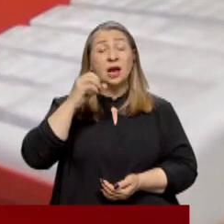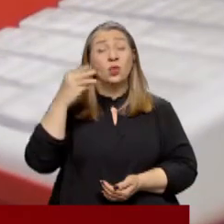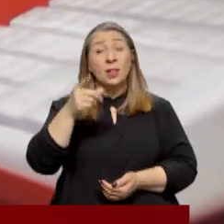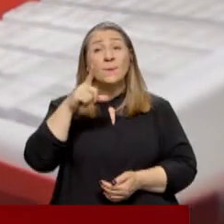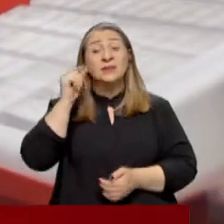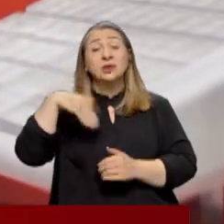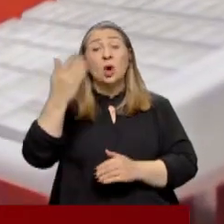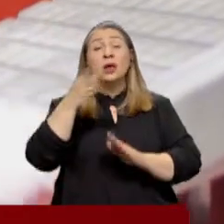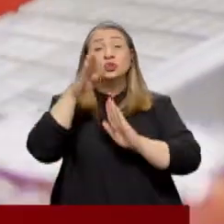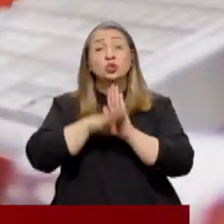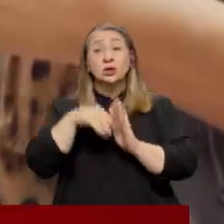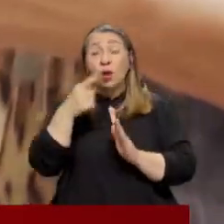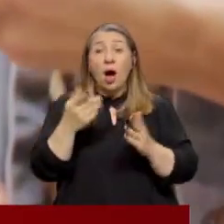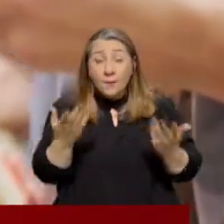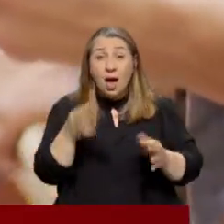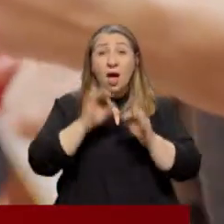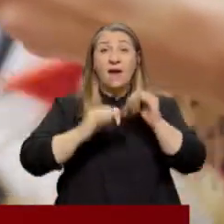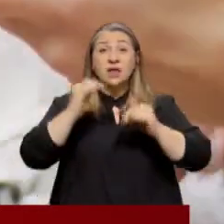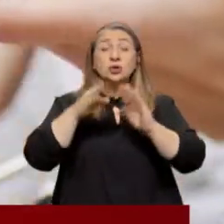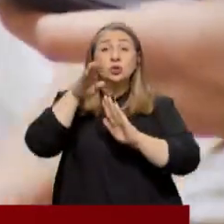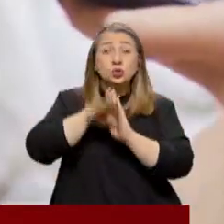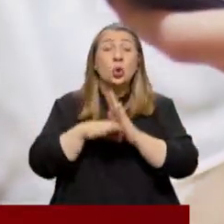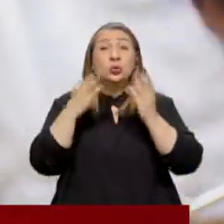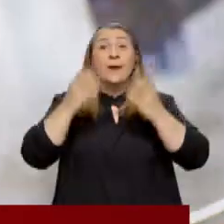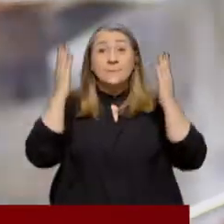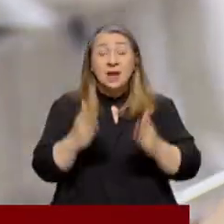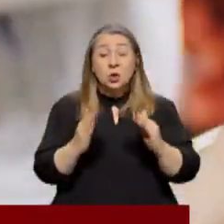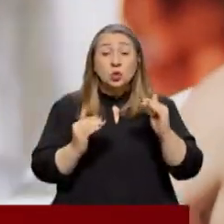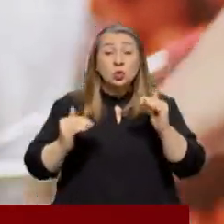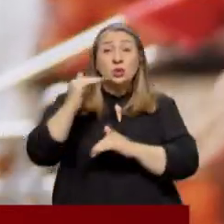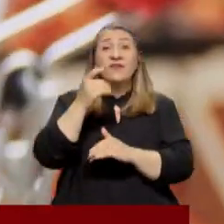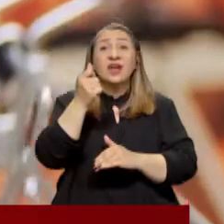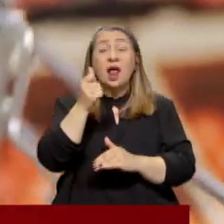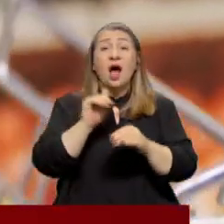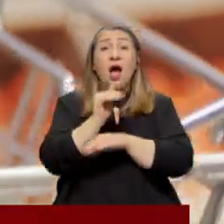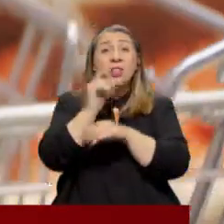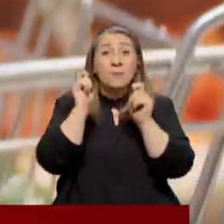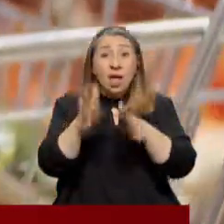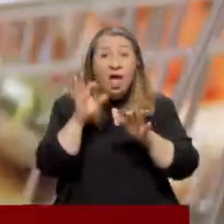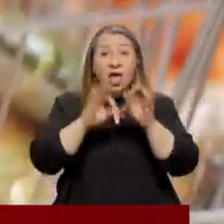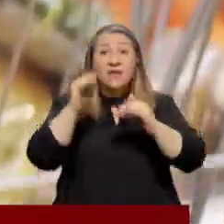Erdoğan Mayıs'tan sonra düşecek diyor ama enflasyon düşüşe geçse bile yükselen fiyatlar, hayat